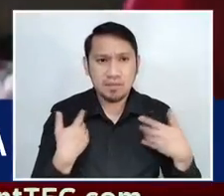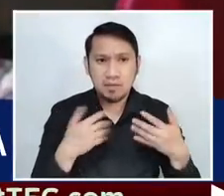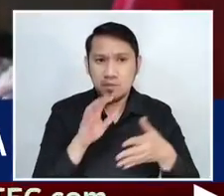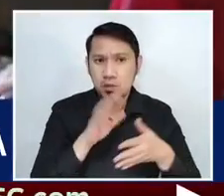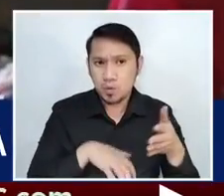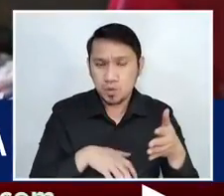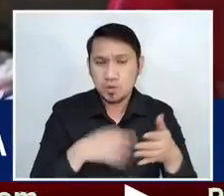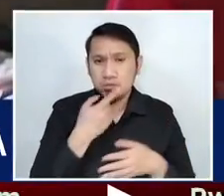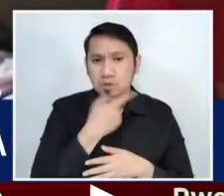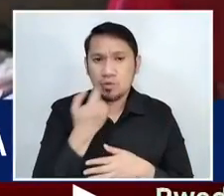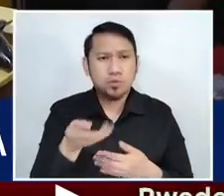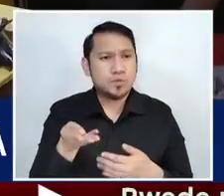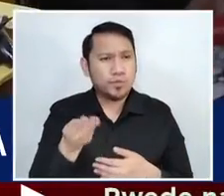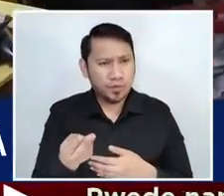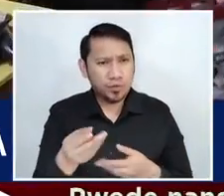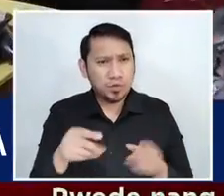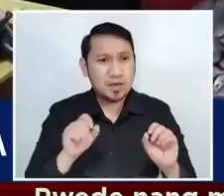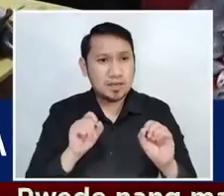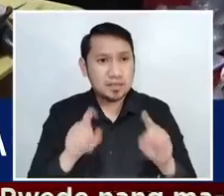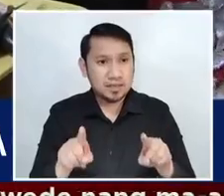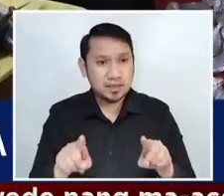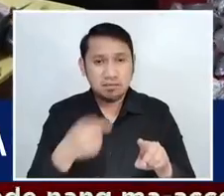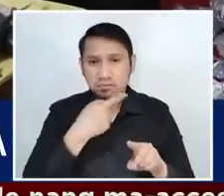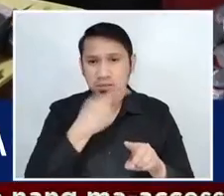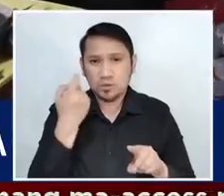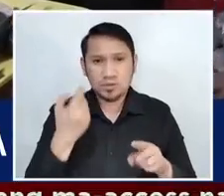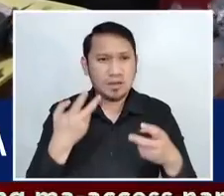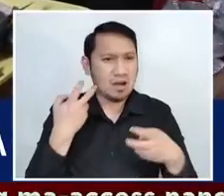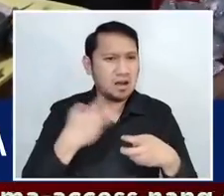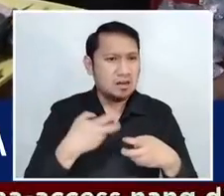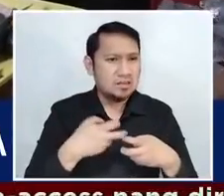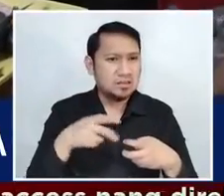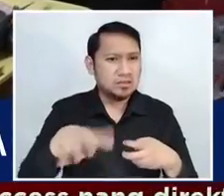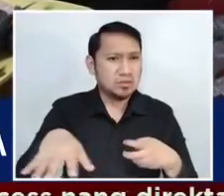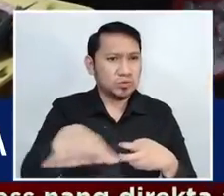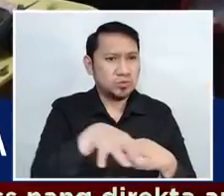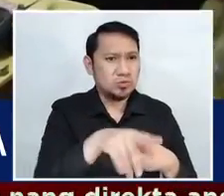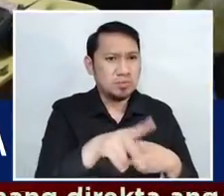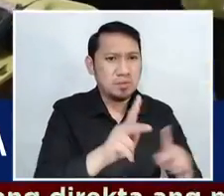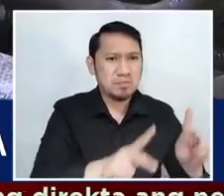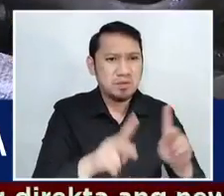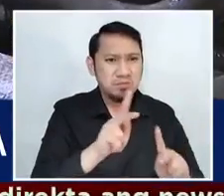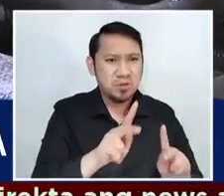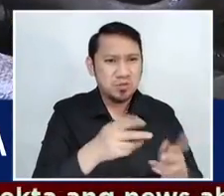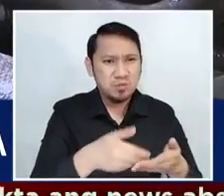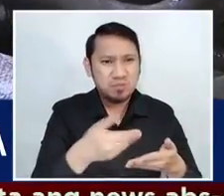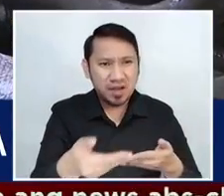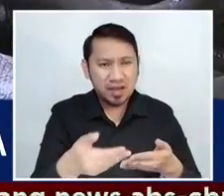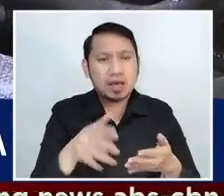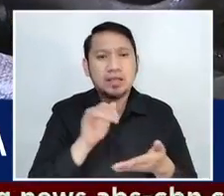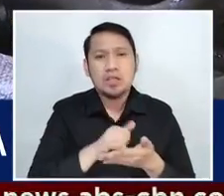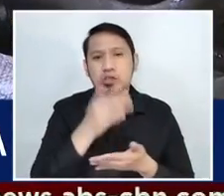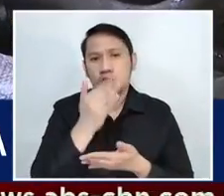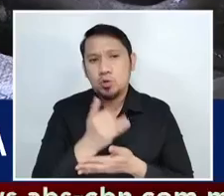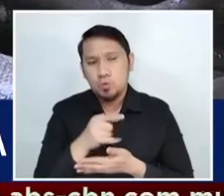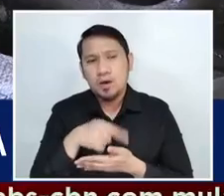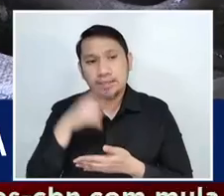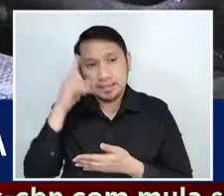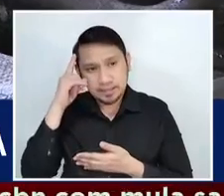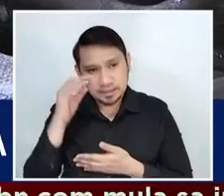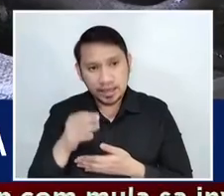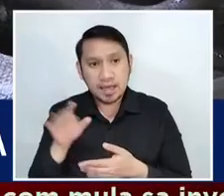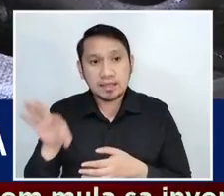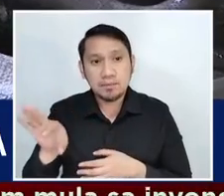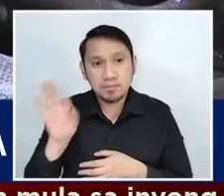dahil matumal ang bentahan. Mabigat kasi sa bulsa ng kanyang mga suki ang presyo, kaya pinili muna niyang maliit na klase ng bangus